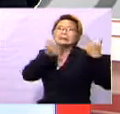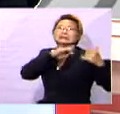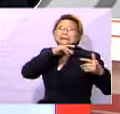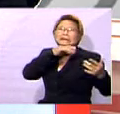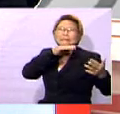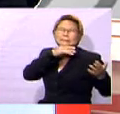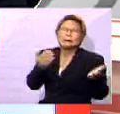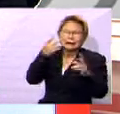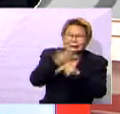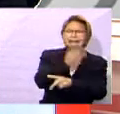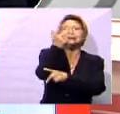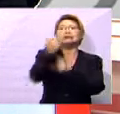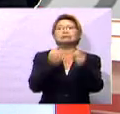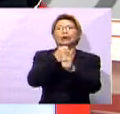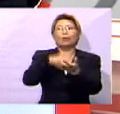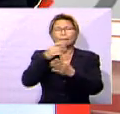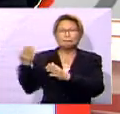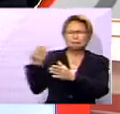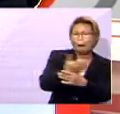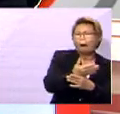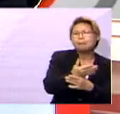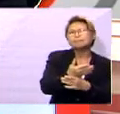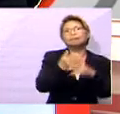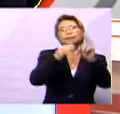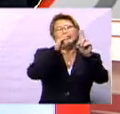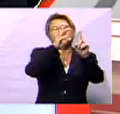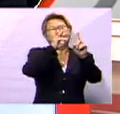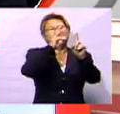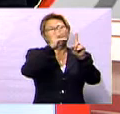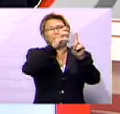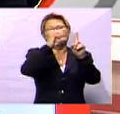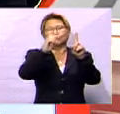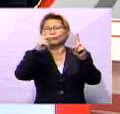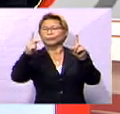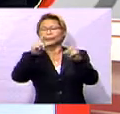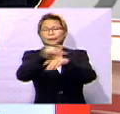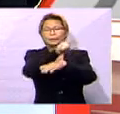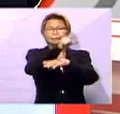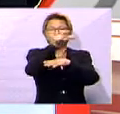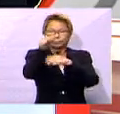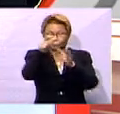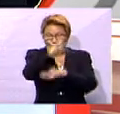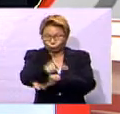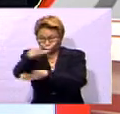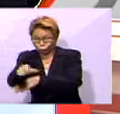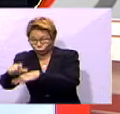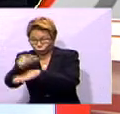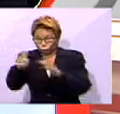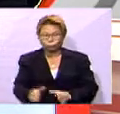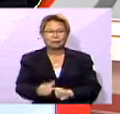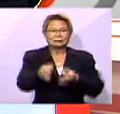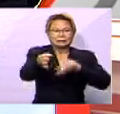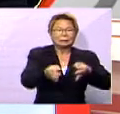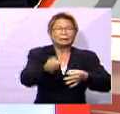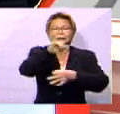kali ketiga tahun ini yang menjejaskan 160,000 pengguna. Perkara itu ditegaskan Pengerusi Jawatankuasa Kesihatan